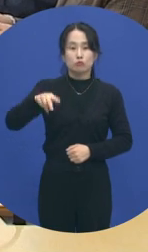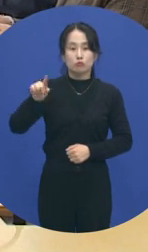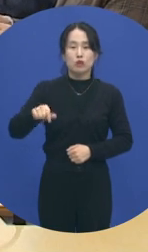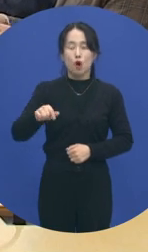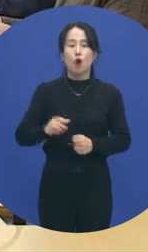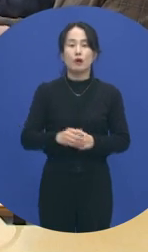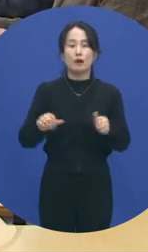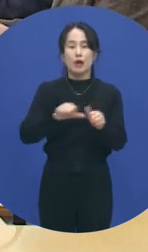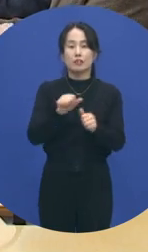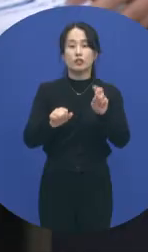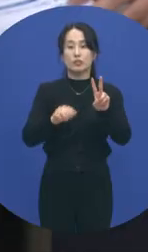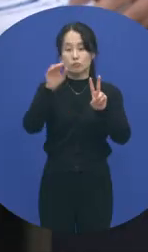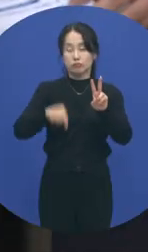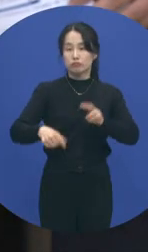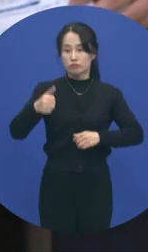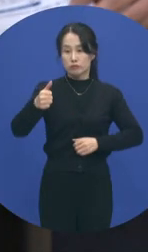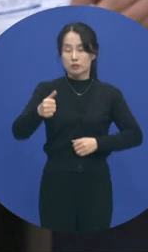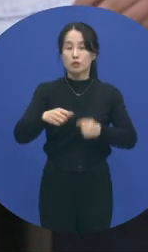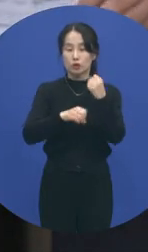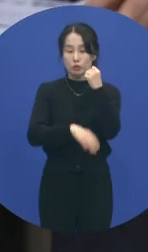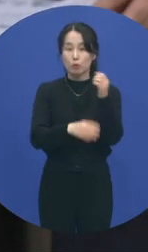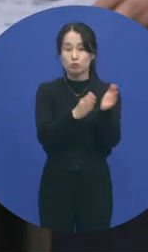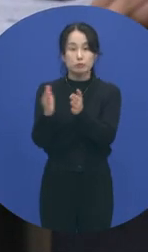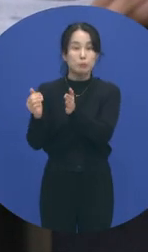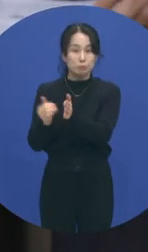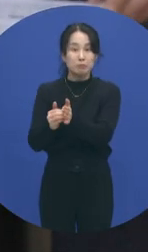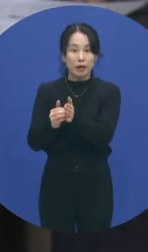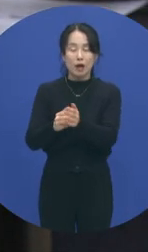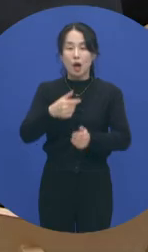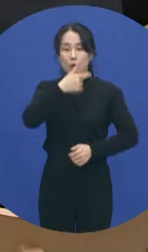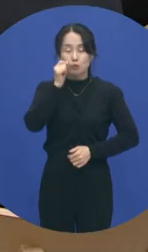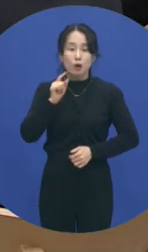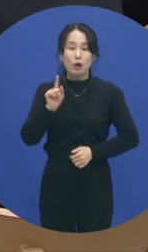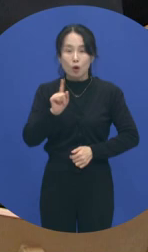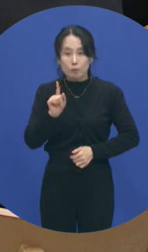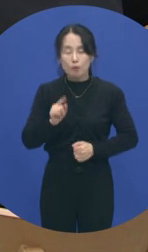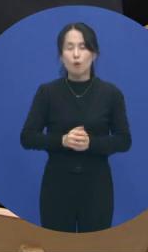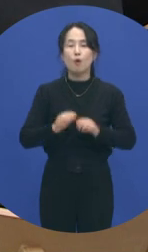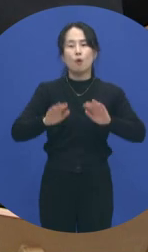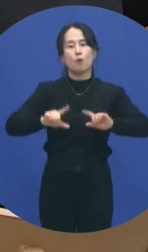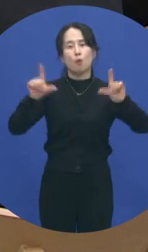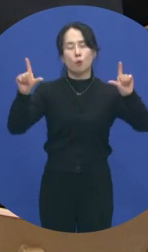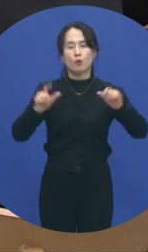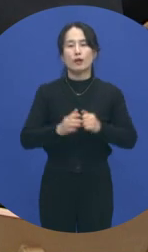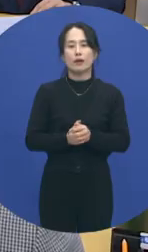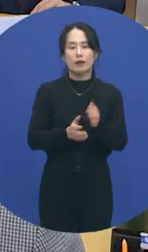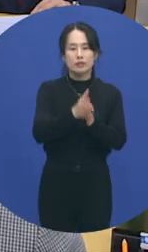경기도 행정이부 지사는 기본 골격은 어느 정도 마련됐고 부족한 부분들은